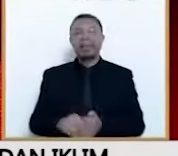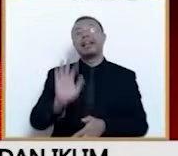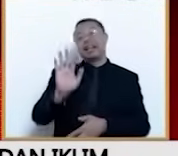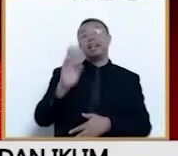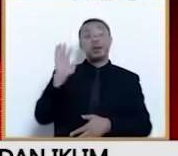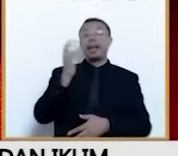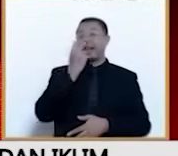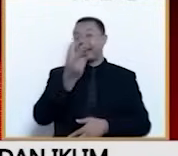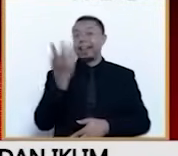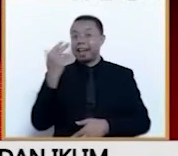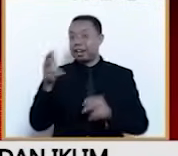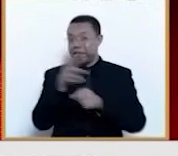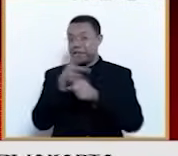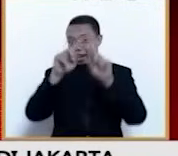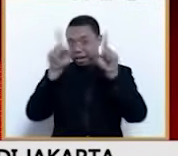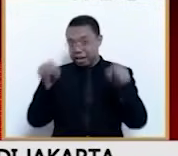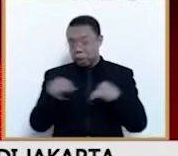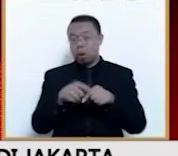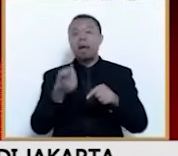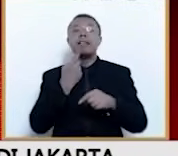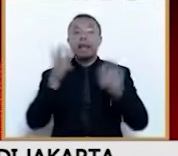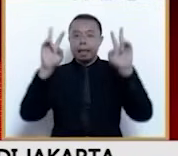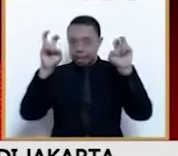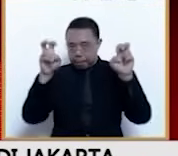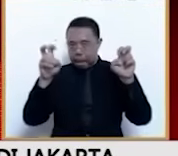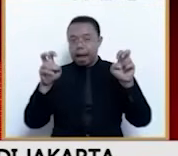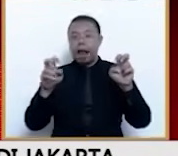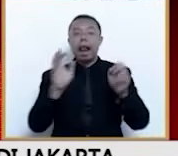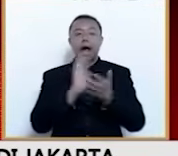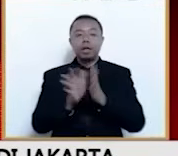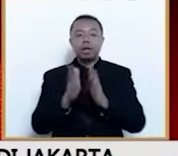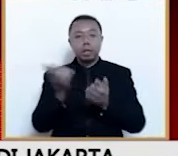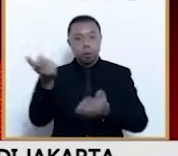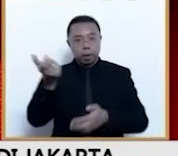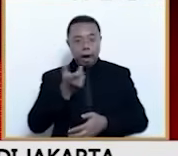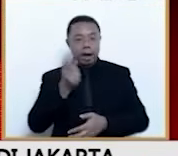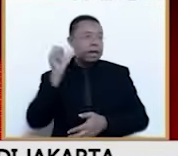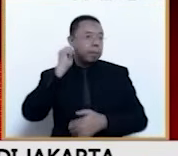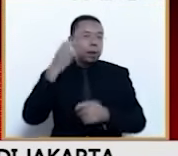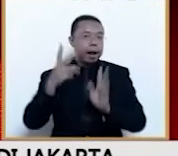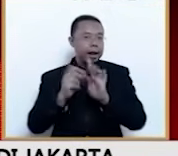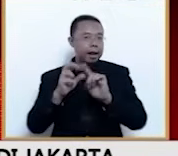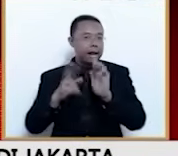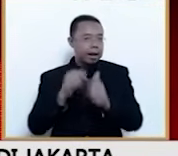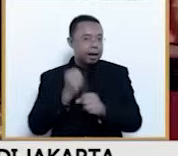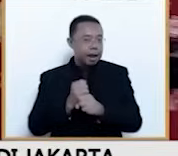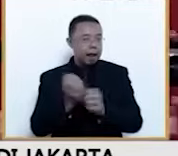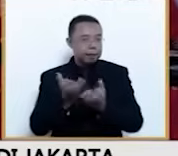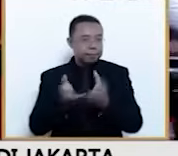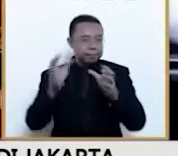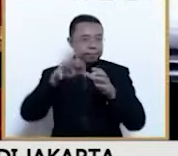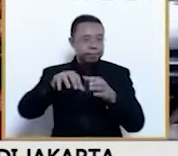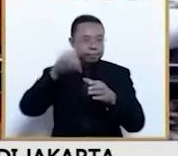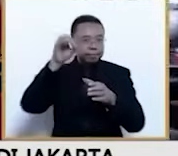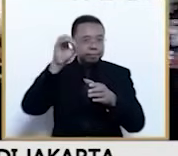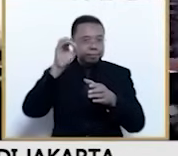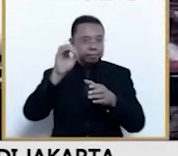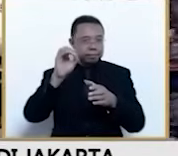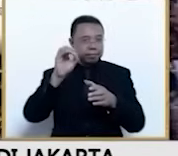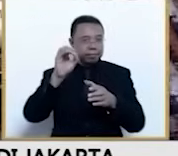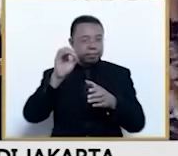Baik, kita sudah melihat video yang berkaitan dengan subtema dan langsung saja kami mengundang Ibu Endang Sulastri untuk mengambil